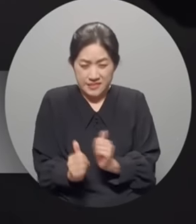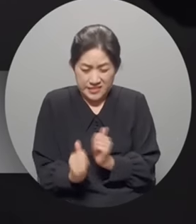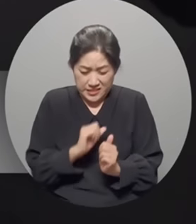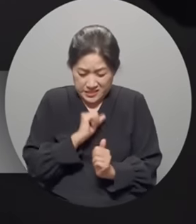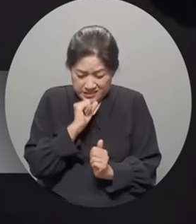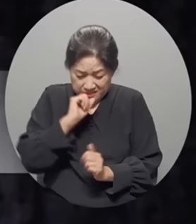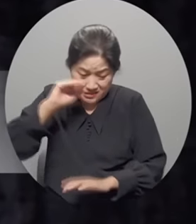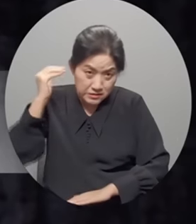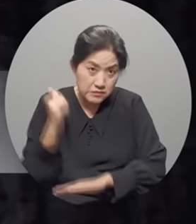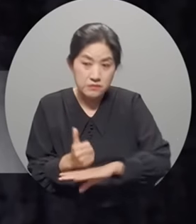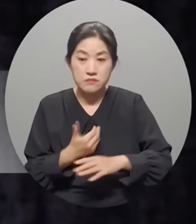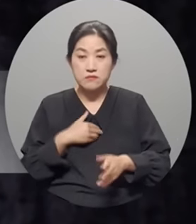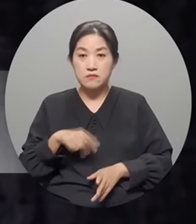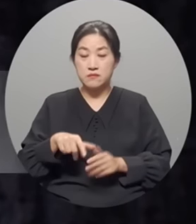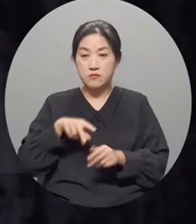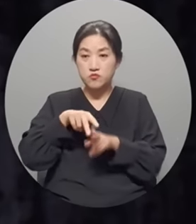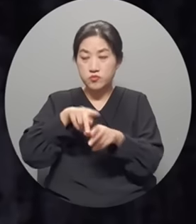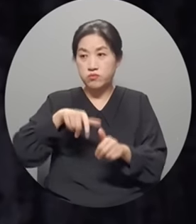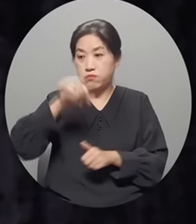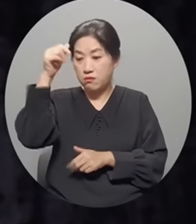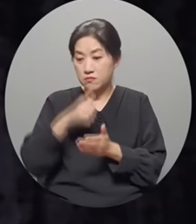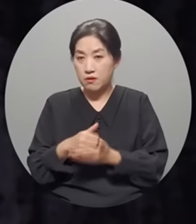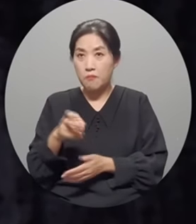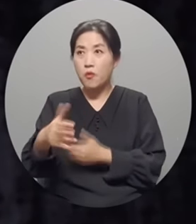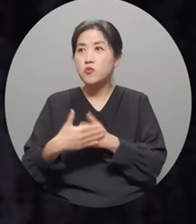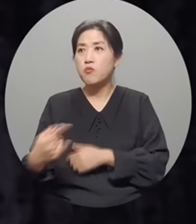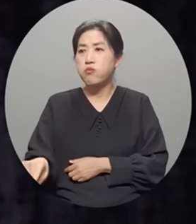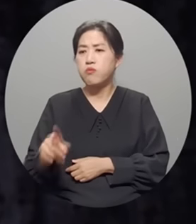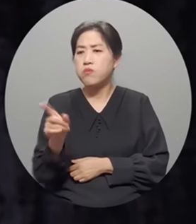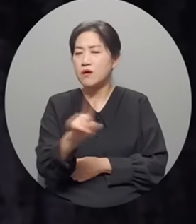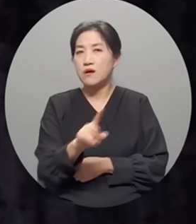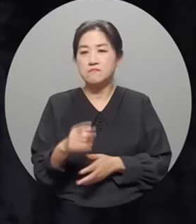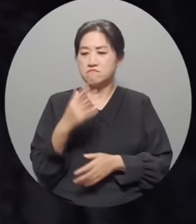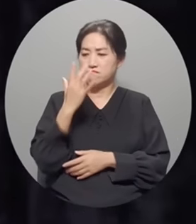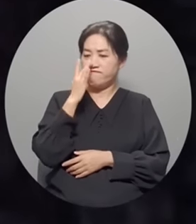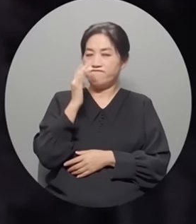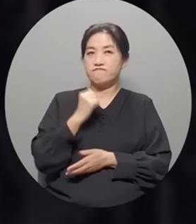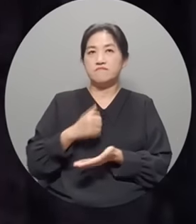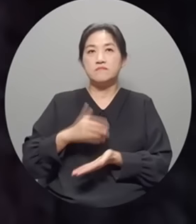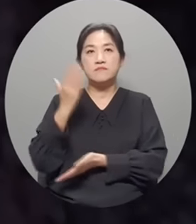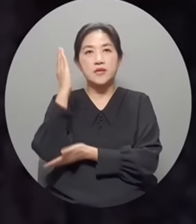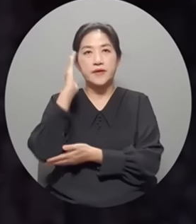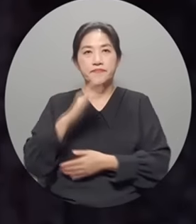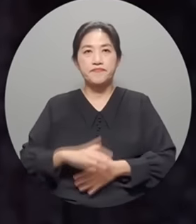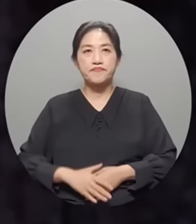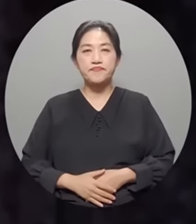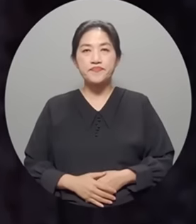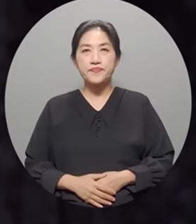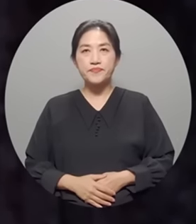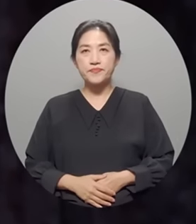공천을 받았는데 무엇을 도와줬다는 건지 모르겠다고 반발했습니다. MBC 뉴스 정상빈입니다.